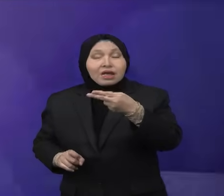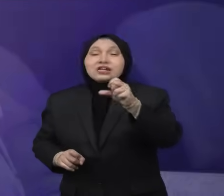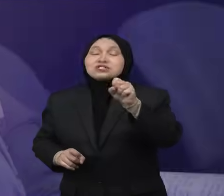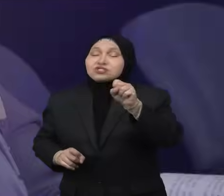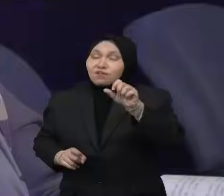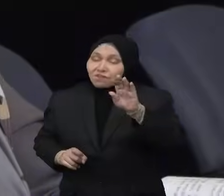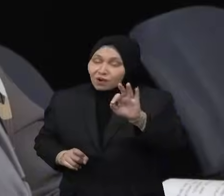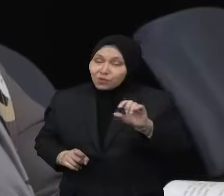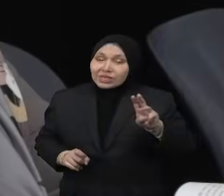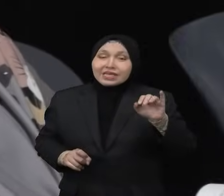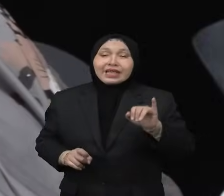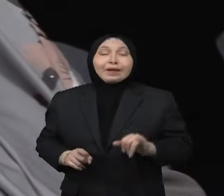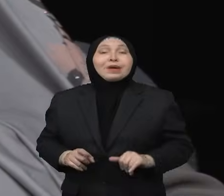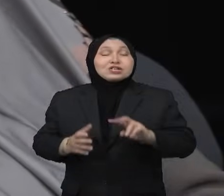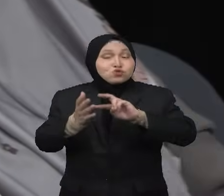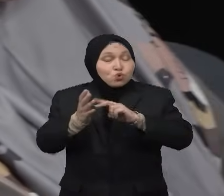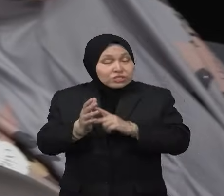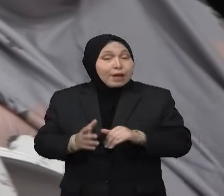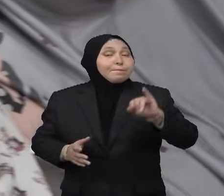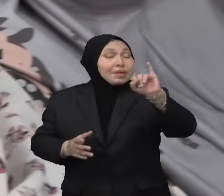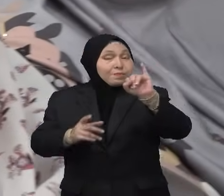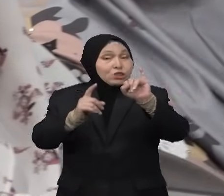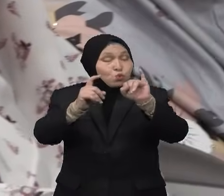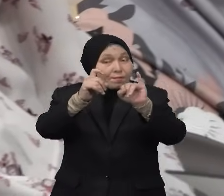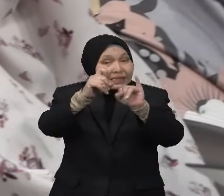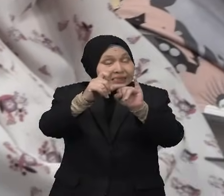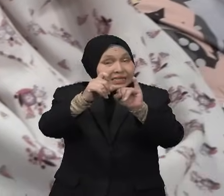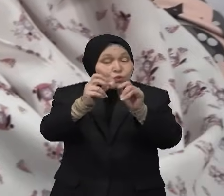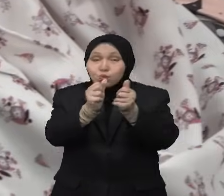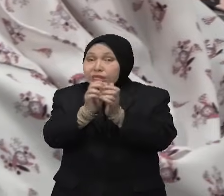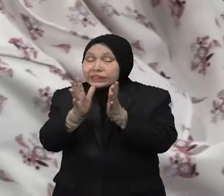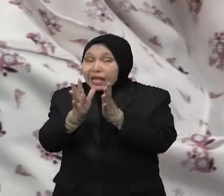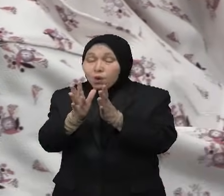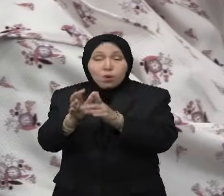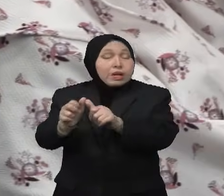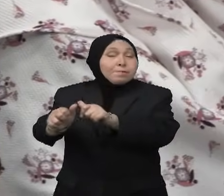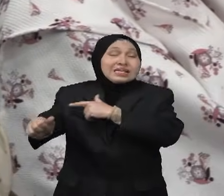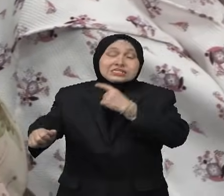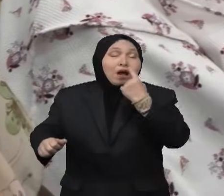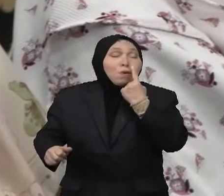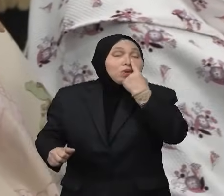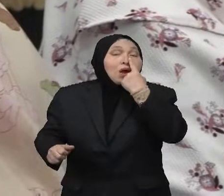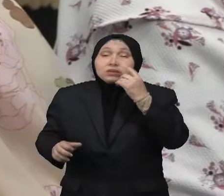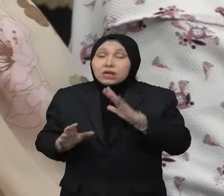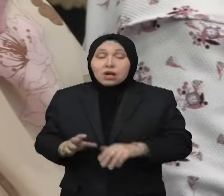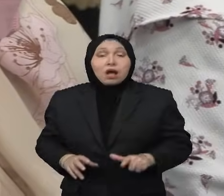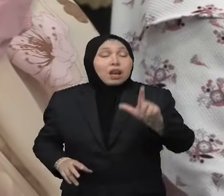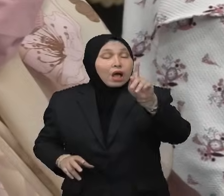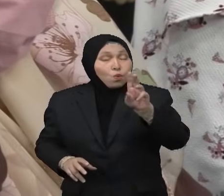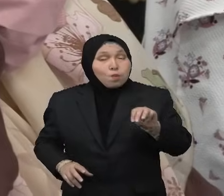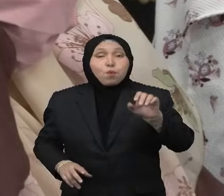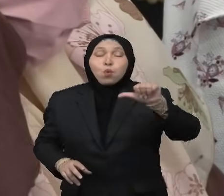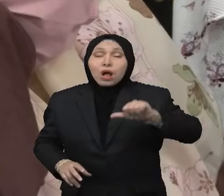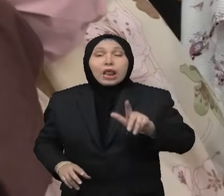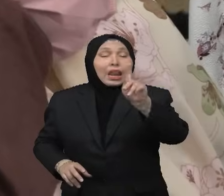syafawi. Okey. Maksud dia, mim itu dimatikan tanpa dipanjangkan gunnah dia. Lakum wa.